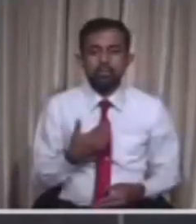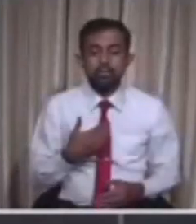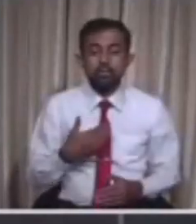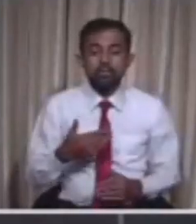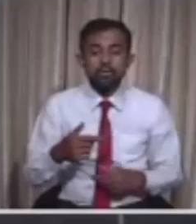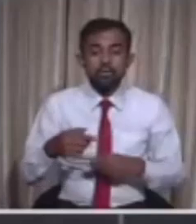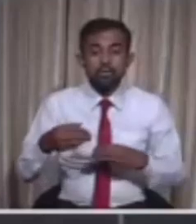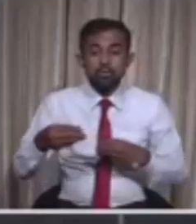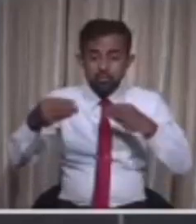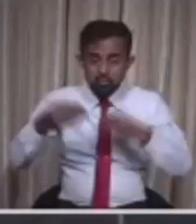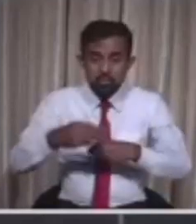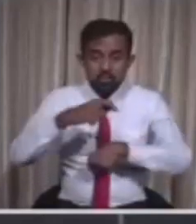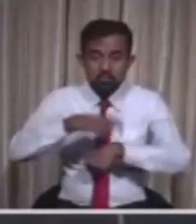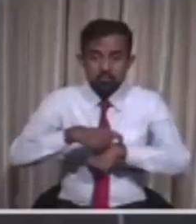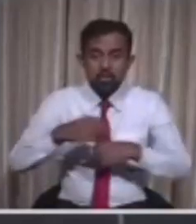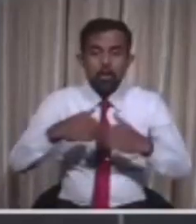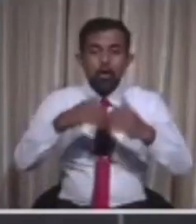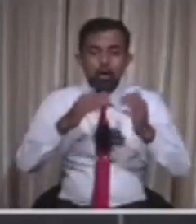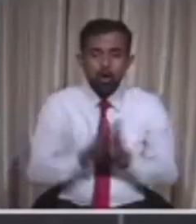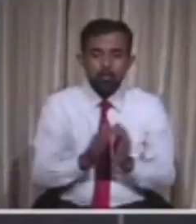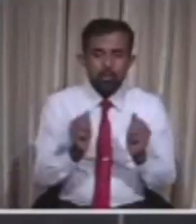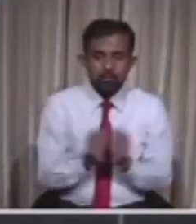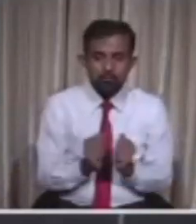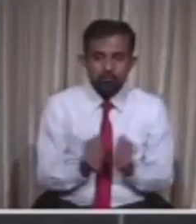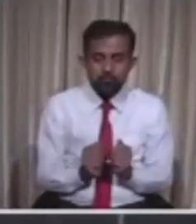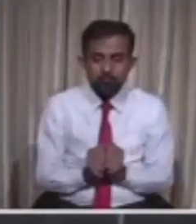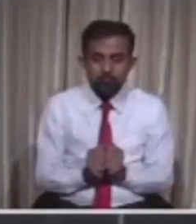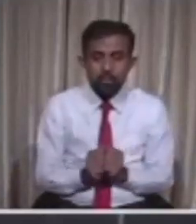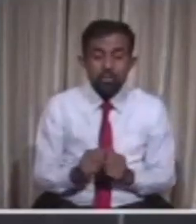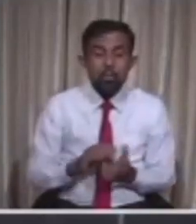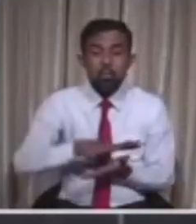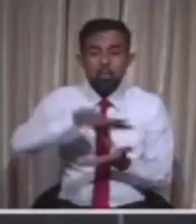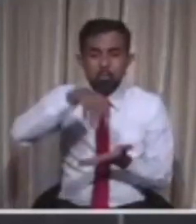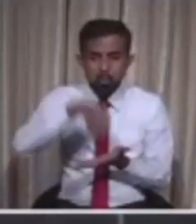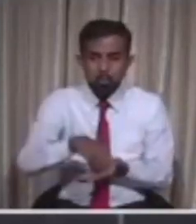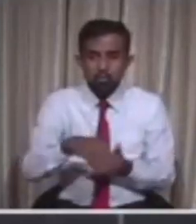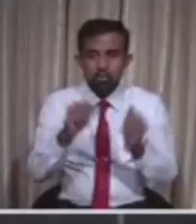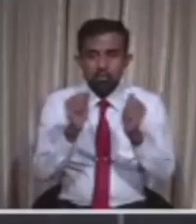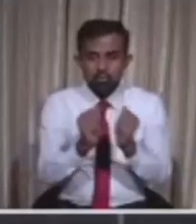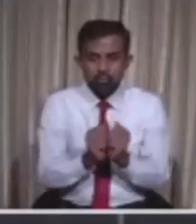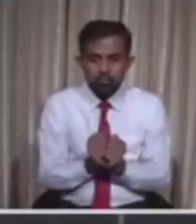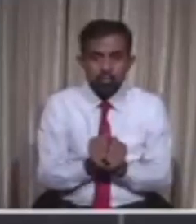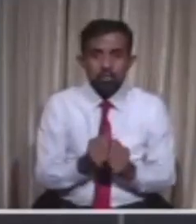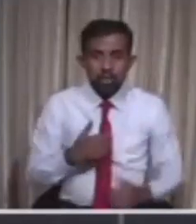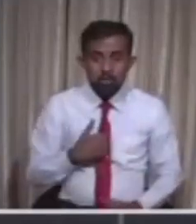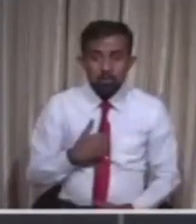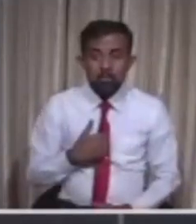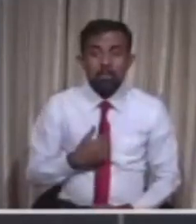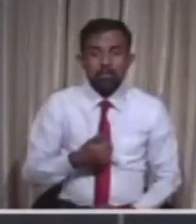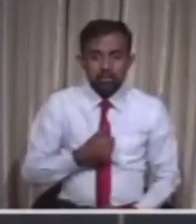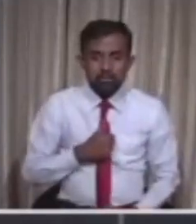කාලීන සර්වපාක්ෂික වැඩපිළිවෙලක්, පොදු වැඩපිළිවෙලක් අපි ඒකට එකඟ